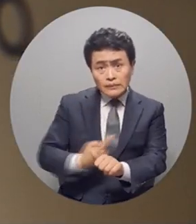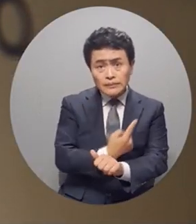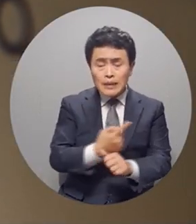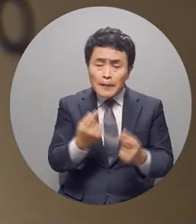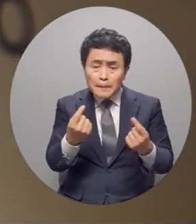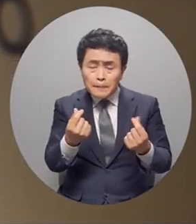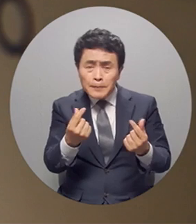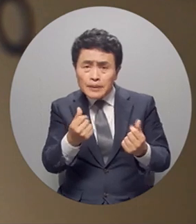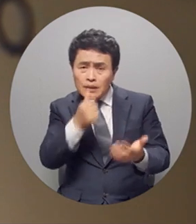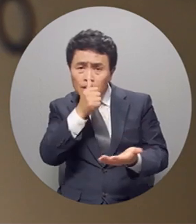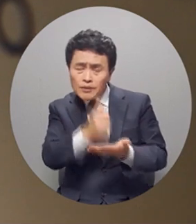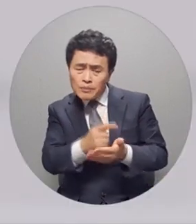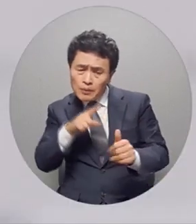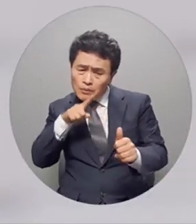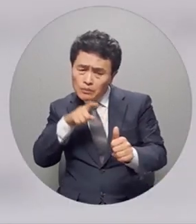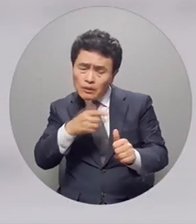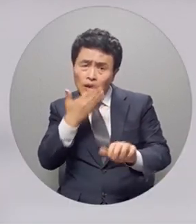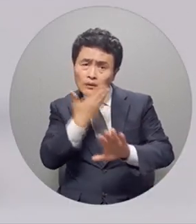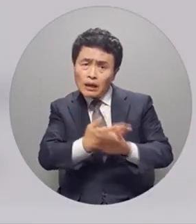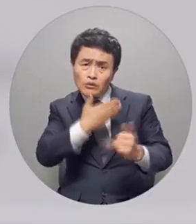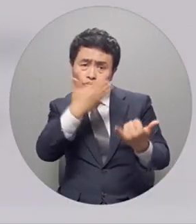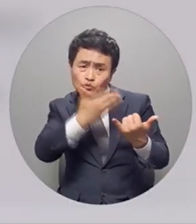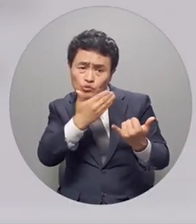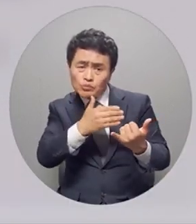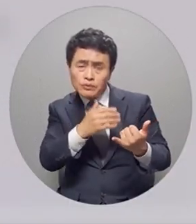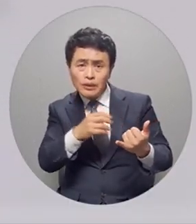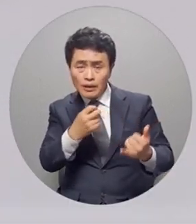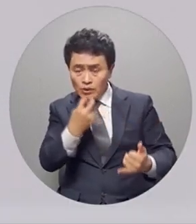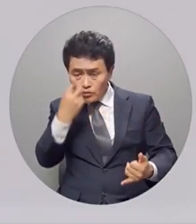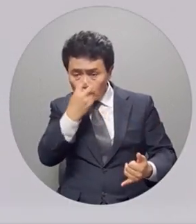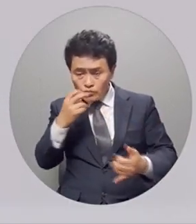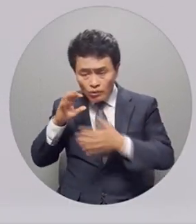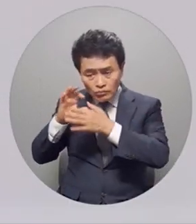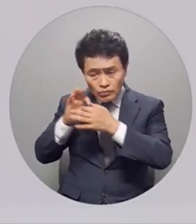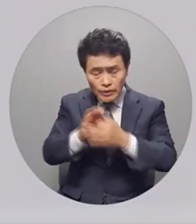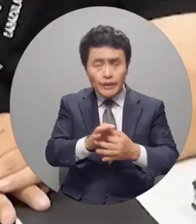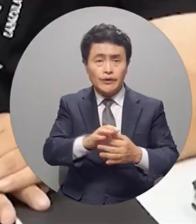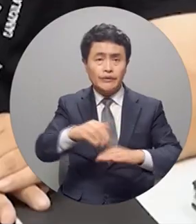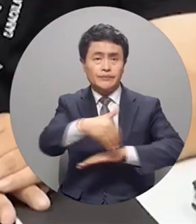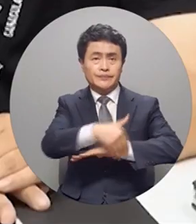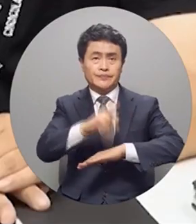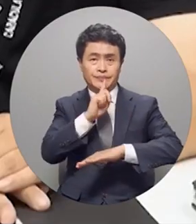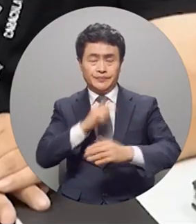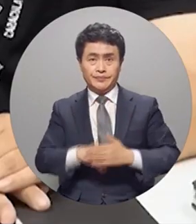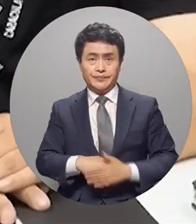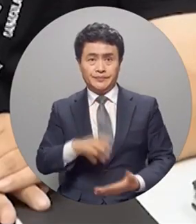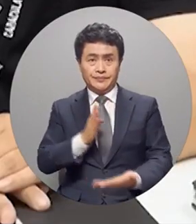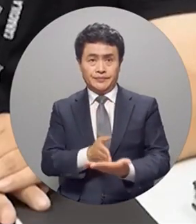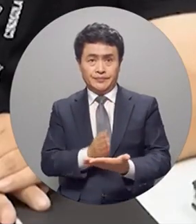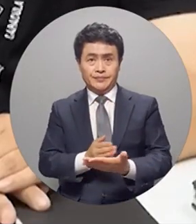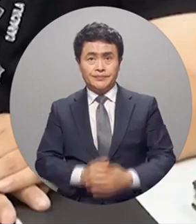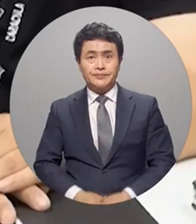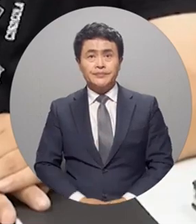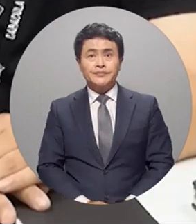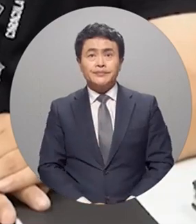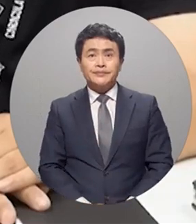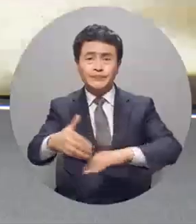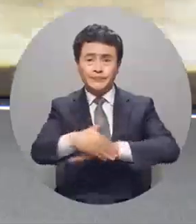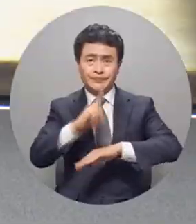비슷한 혐의를 받는 또 다른 유튜버들에 대한 수사를 이어가겠다는 방침입니다. MBC 뉴스 고병찬입니다.